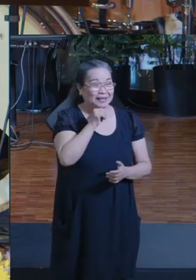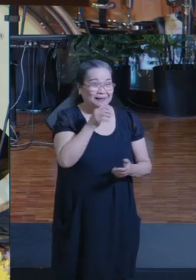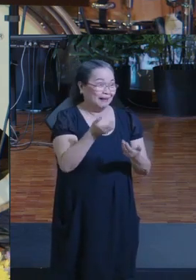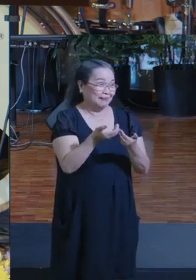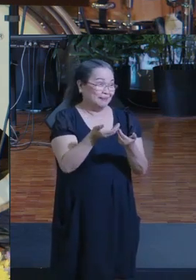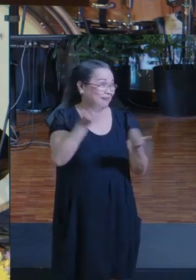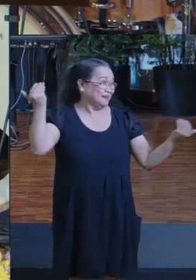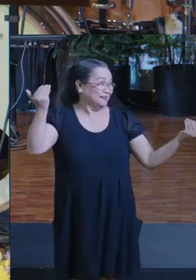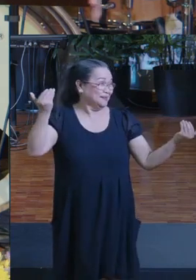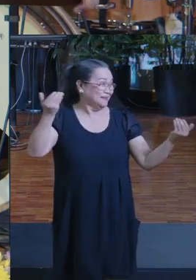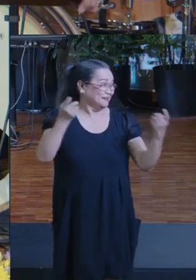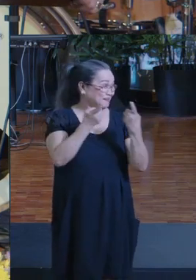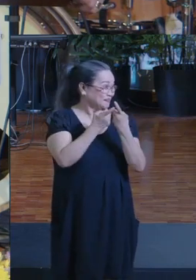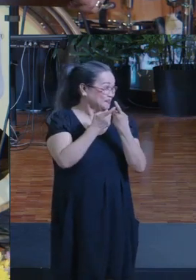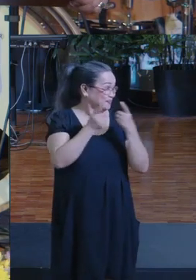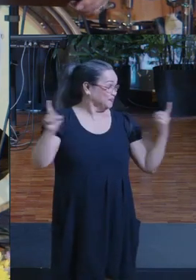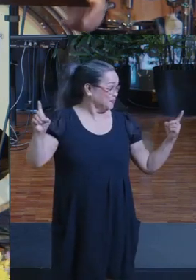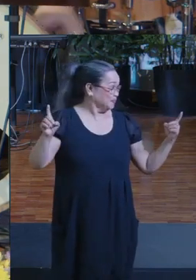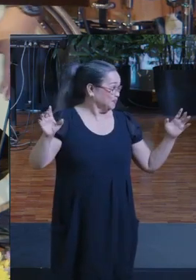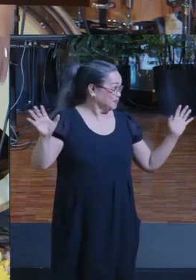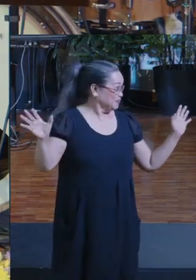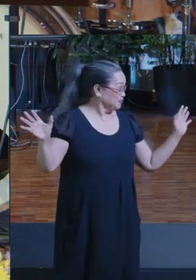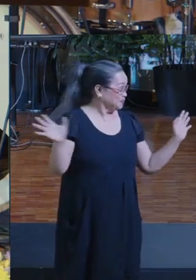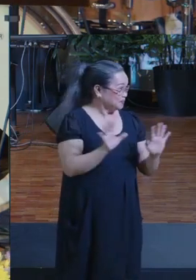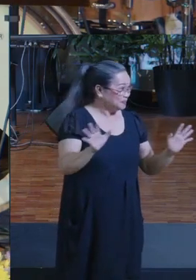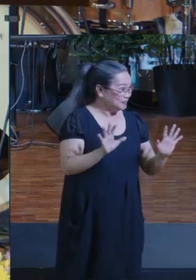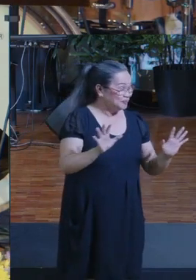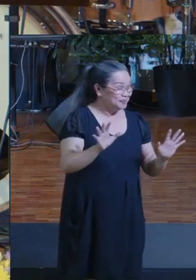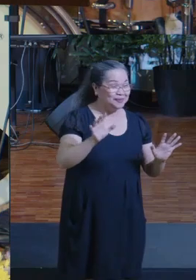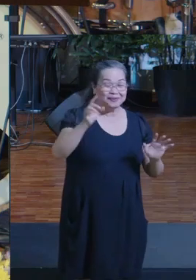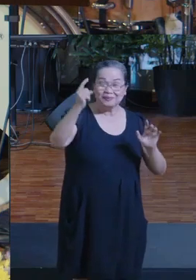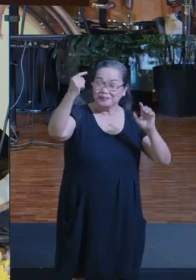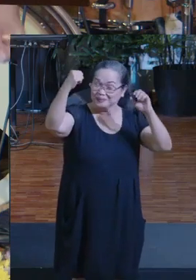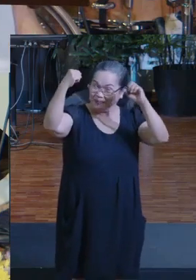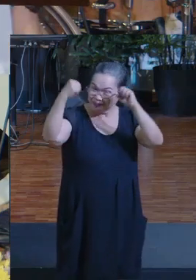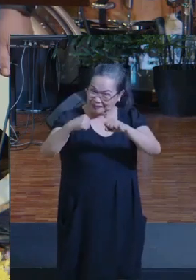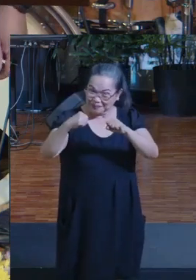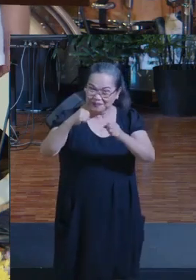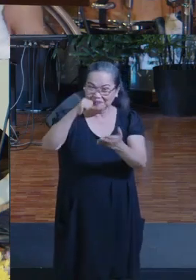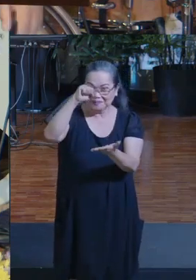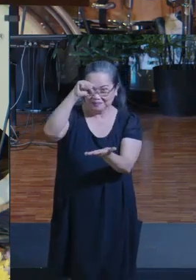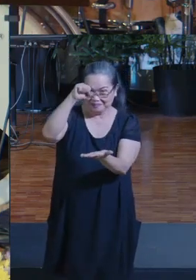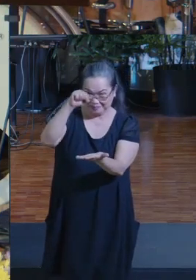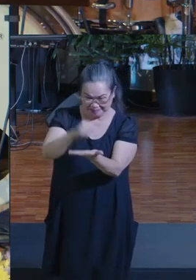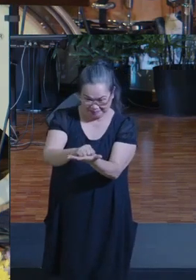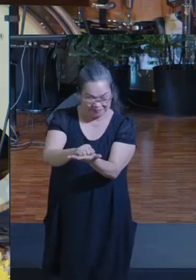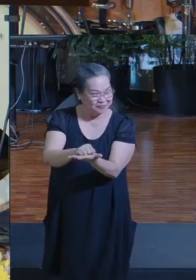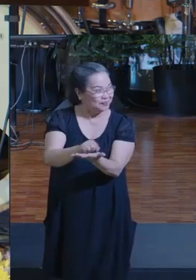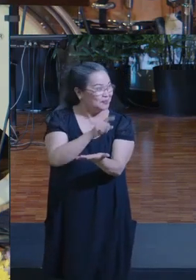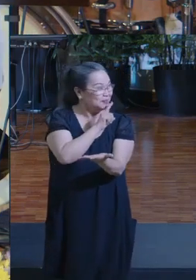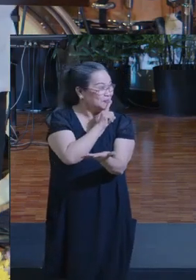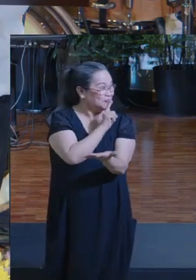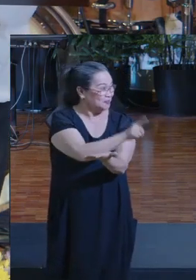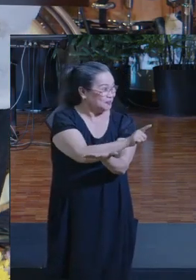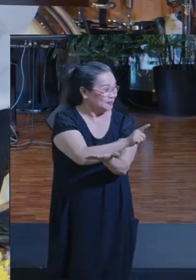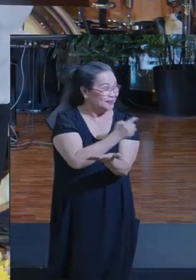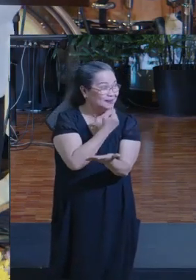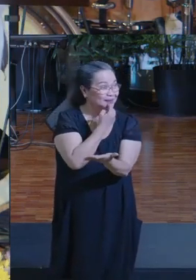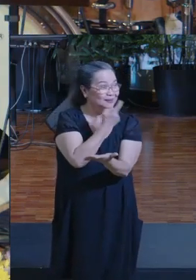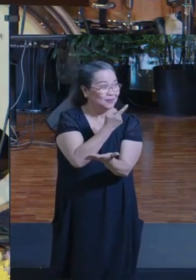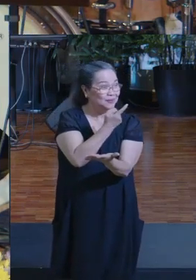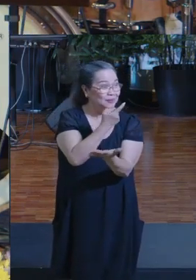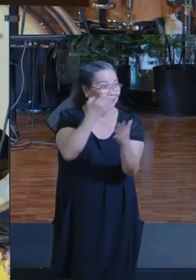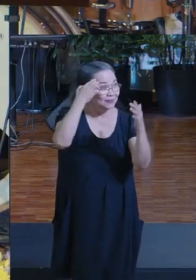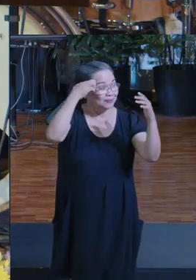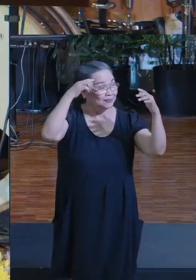No? Hindi na pwedeng baguhin yung man-made covenant na yon. Pero ang covenant na tinutukoy dito